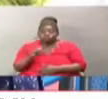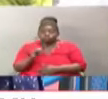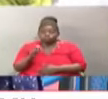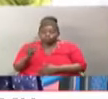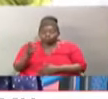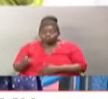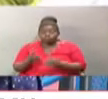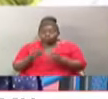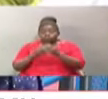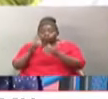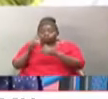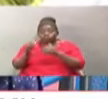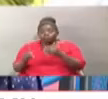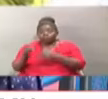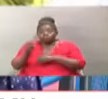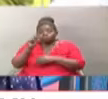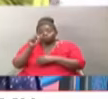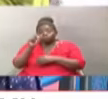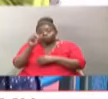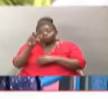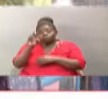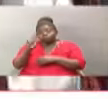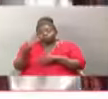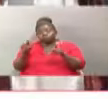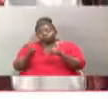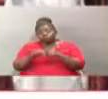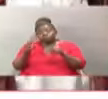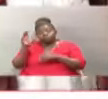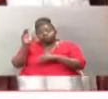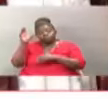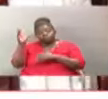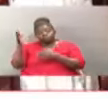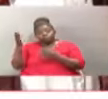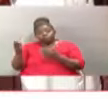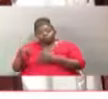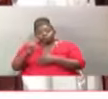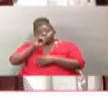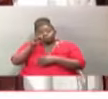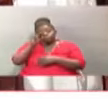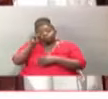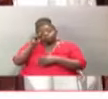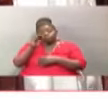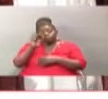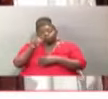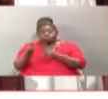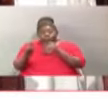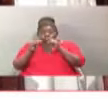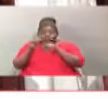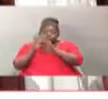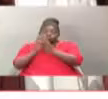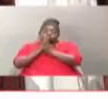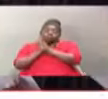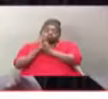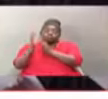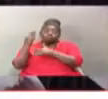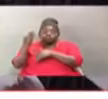naye okulembeza abalondi bwe nabweru n'obakubya ebirayiro kasi mu jjumba mbeya bwe nabweru ayogedde ku byafa y'obusira mu kitundu